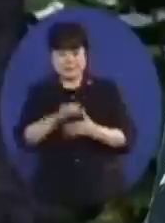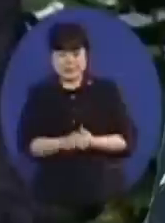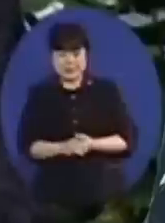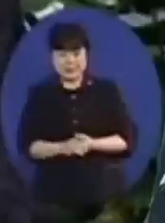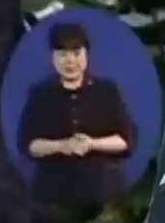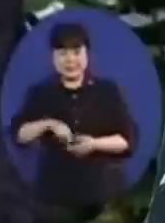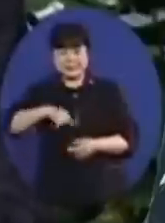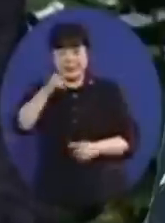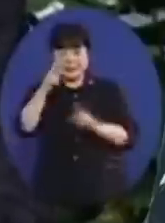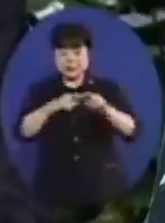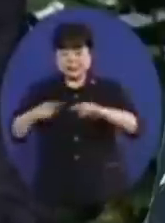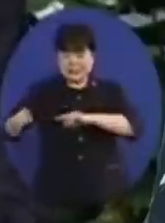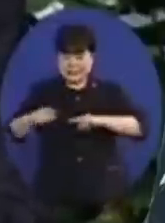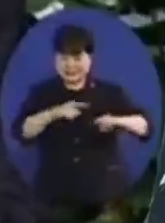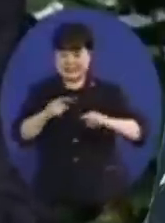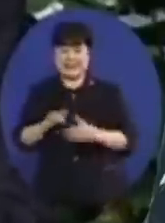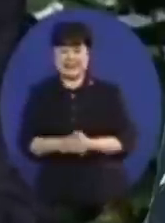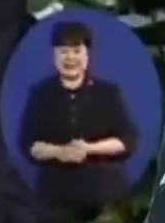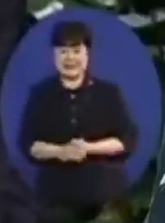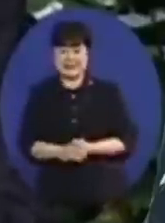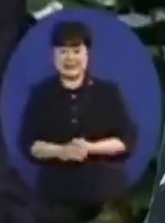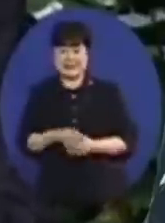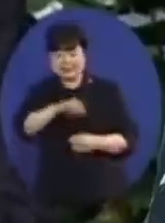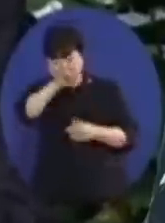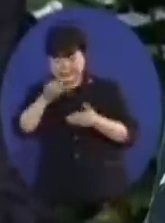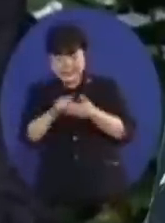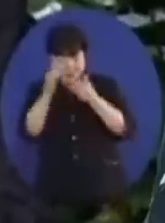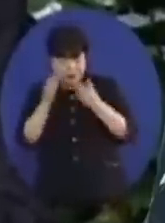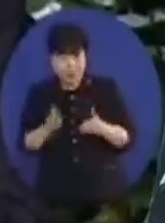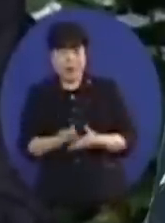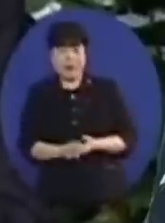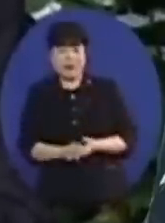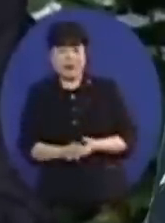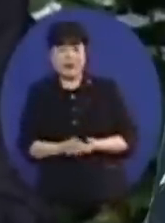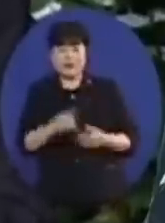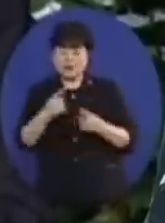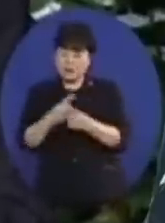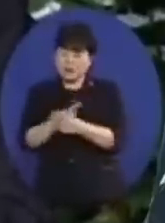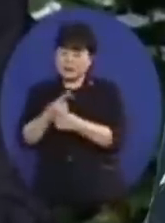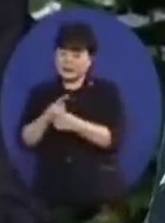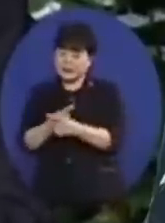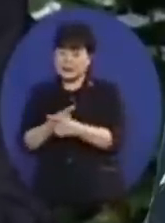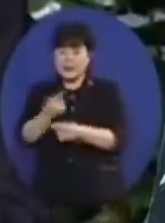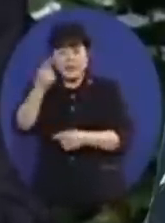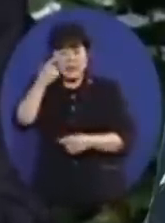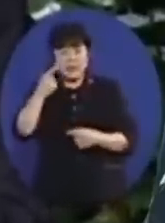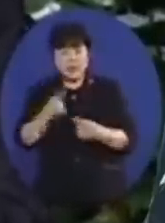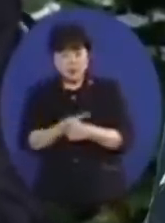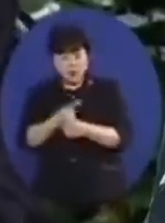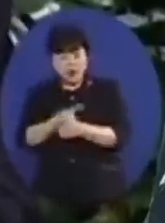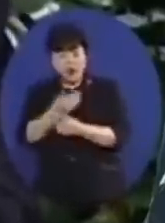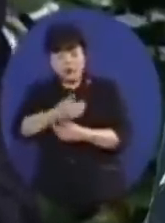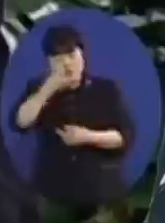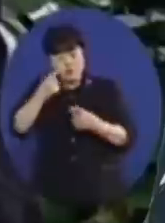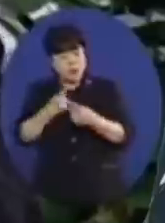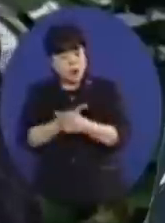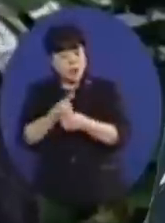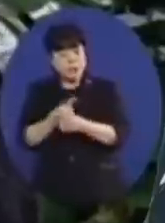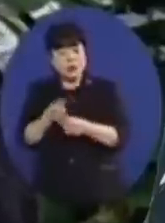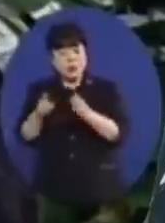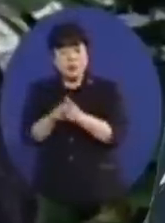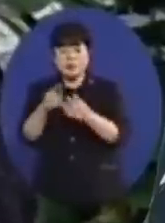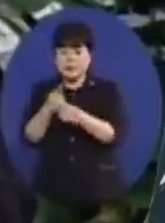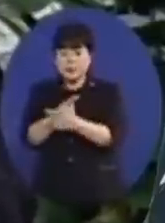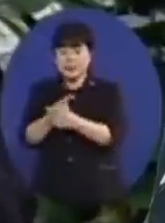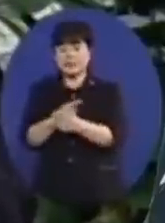자화상을 다스리는 것입니다 내가 인생을 살면서 내 어떻게 변했느냐 내가 생각을 변화시키고 꿈을 변화시키고